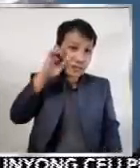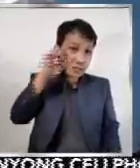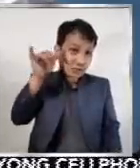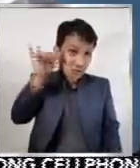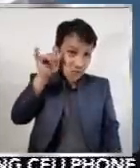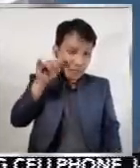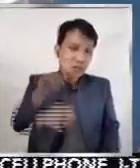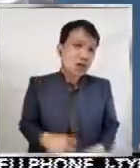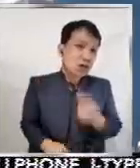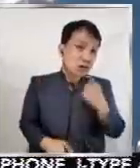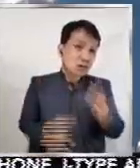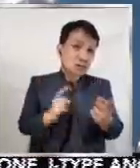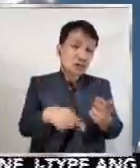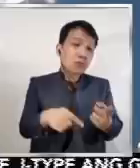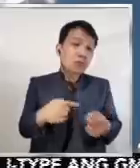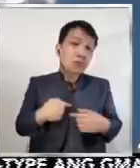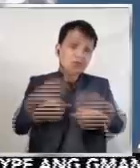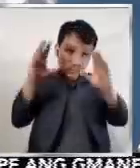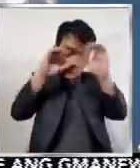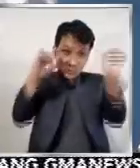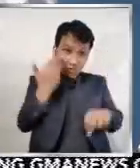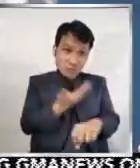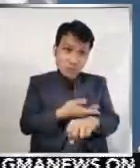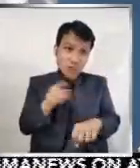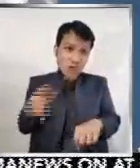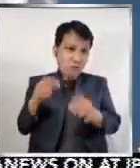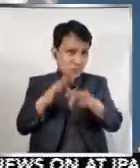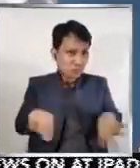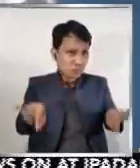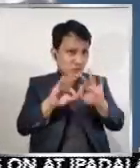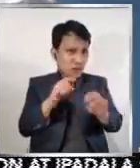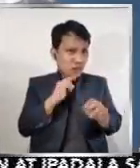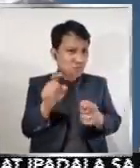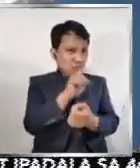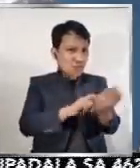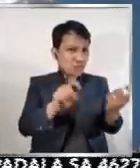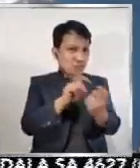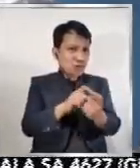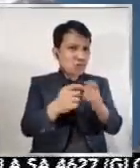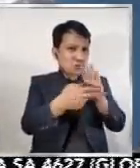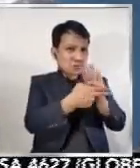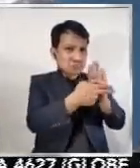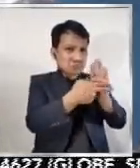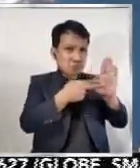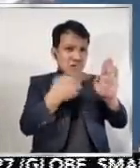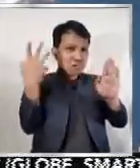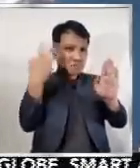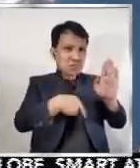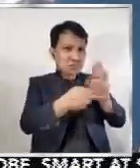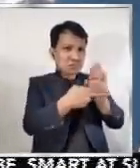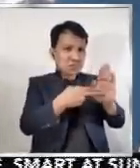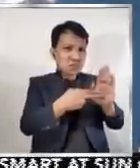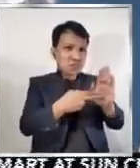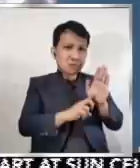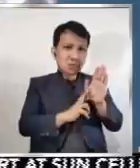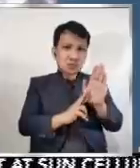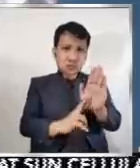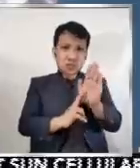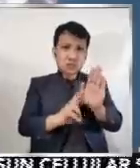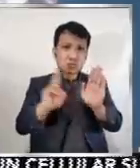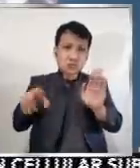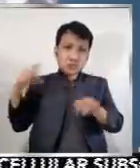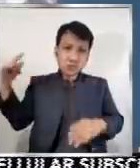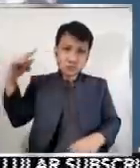ng presidential son, kailangan daw natin ng mas akmang brand o tatak na kakatawan sa ating paliparan.